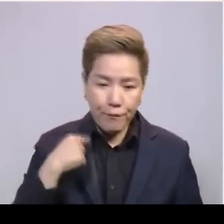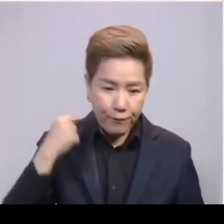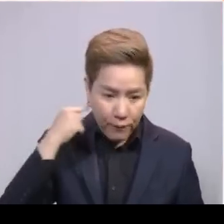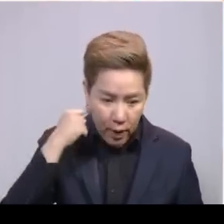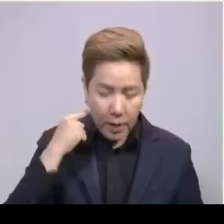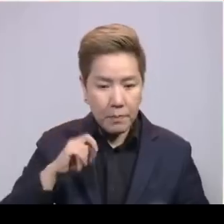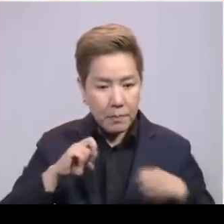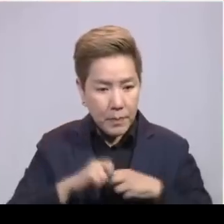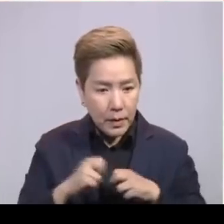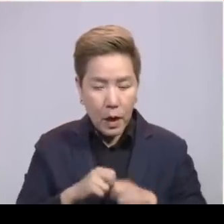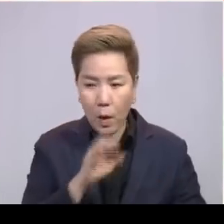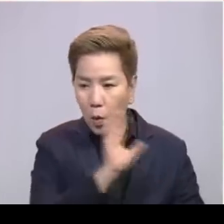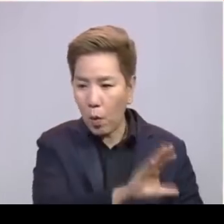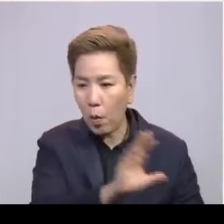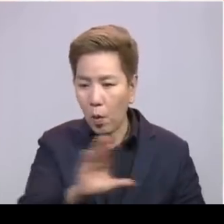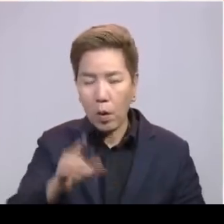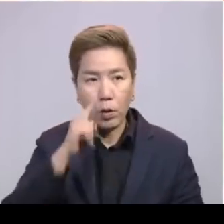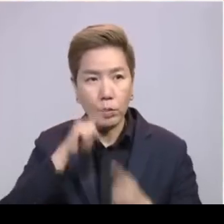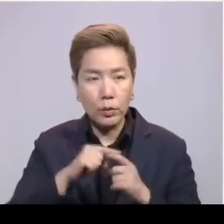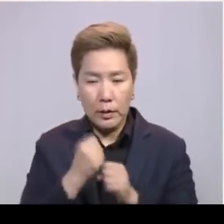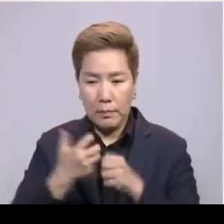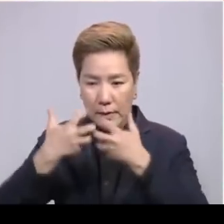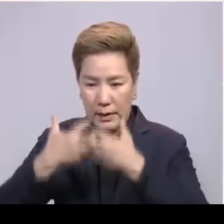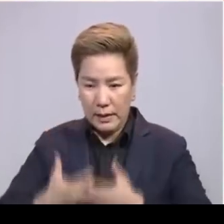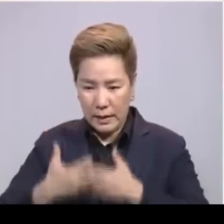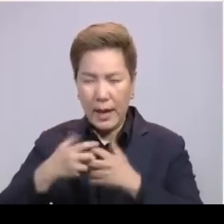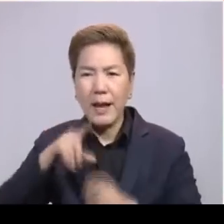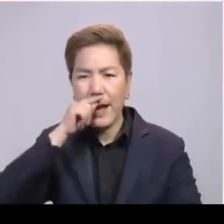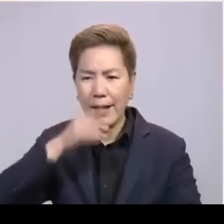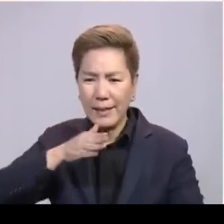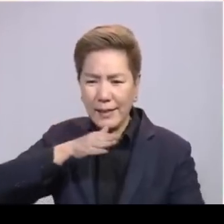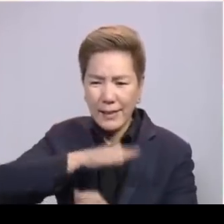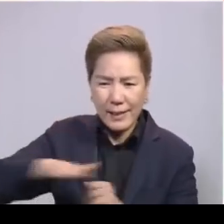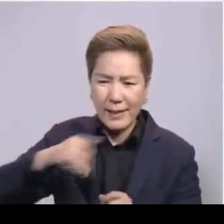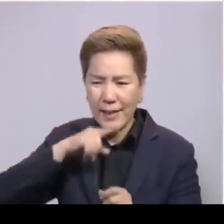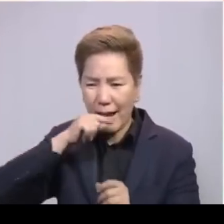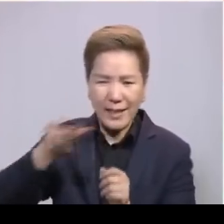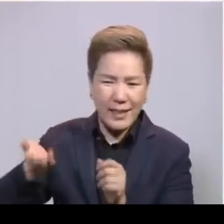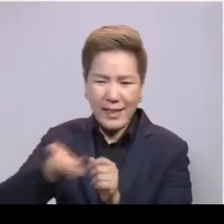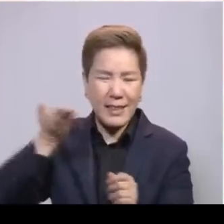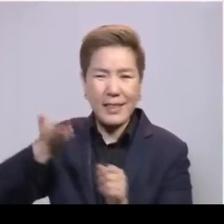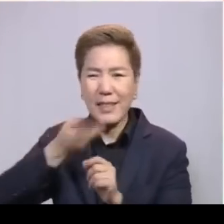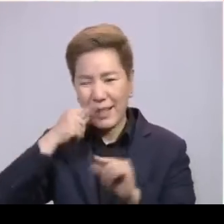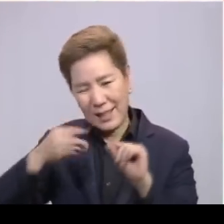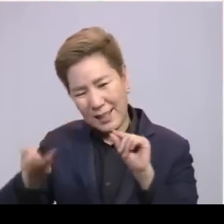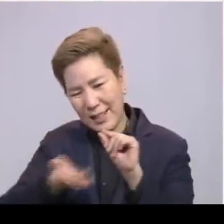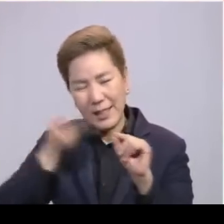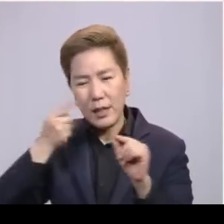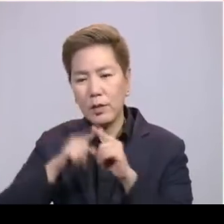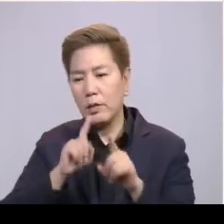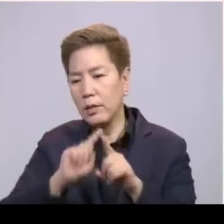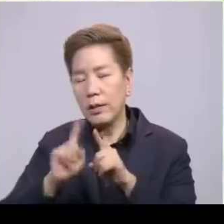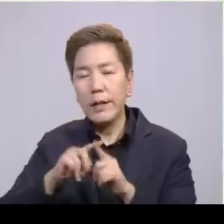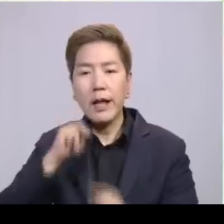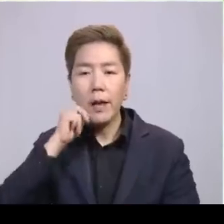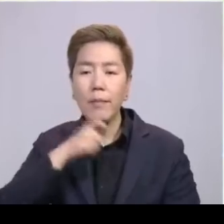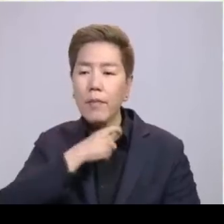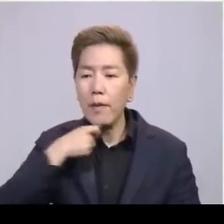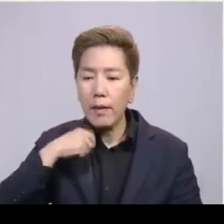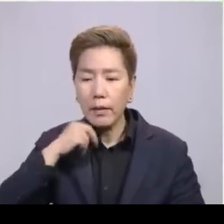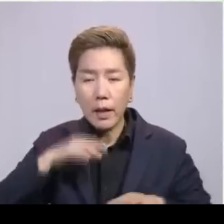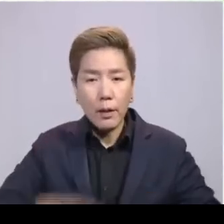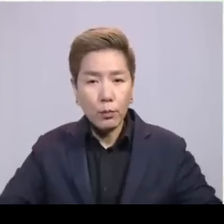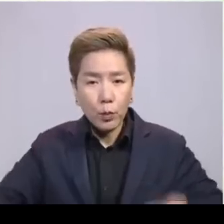ปัญหาการสร้างโรงงานค่าชำแหละไก่แล้วก็การปรับเปลี่ยนผังเมืองในเขตพื้นที่และปัญหาน้ำแล้งน้ำท่วม